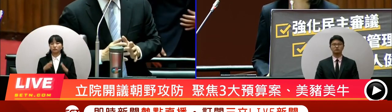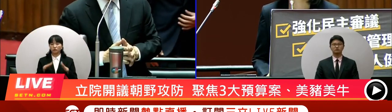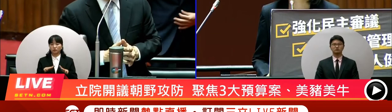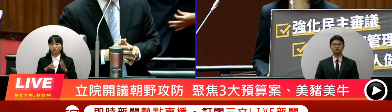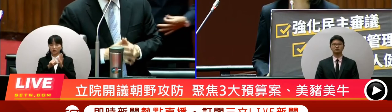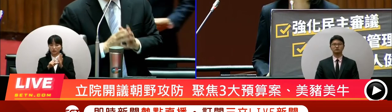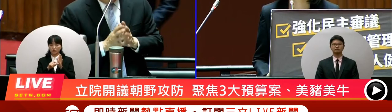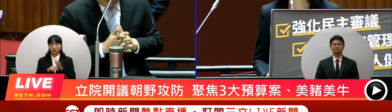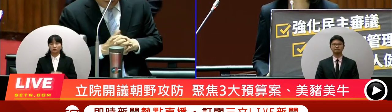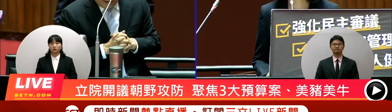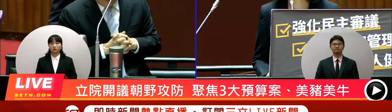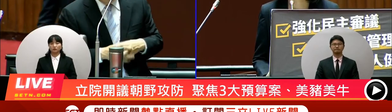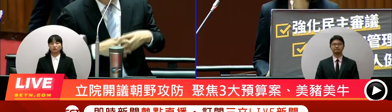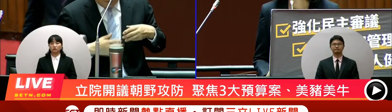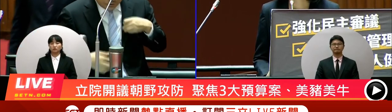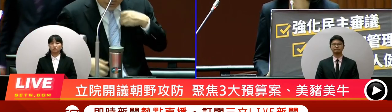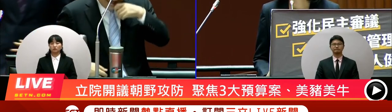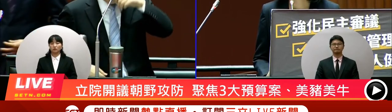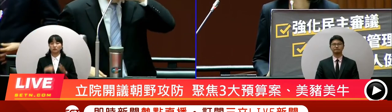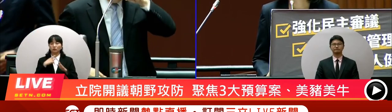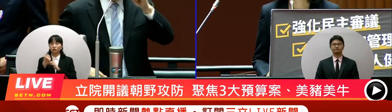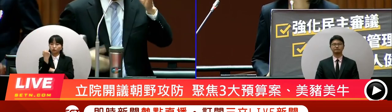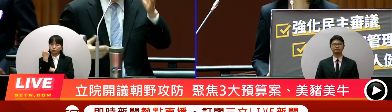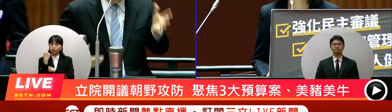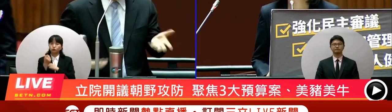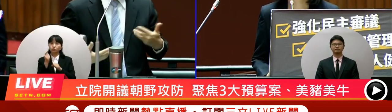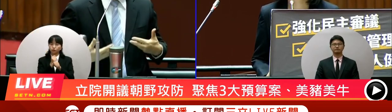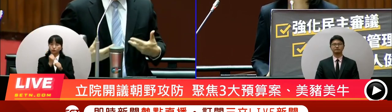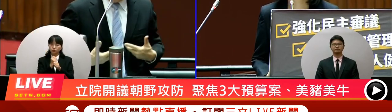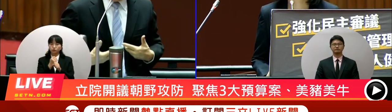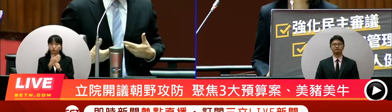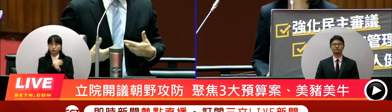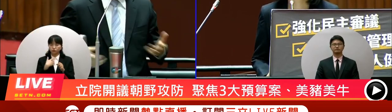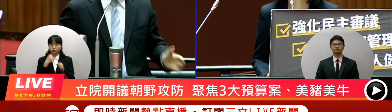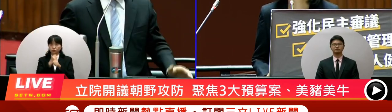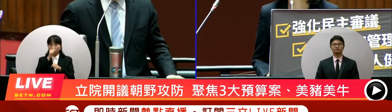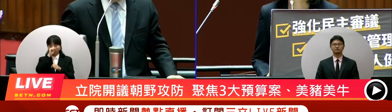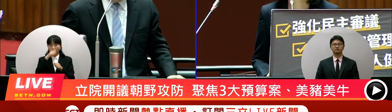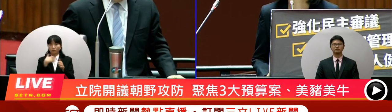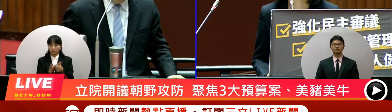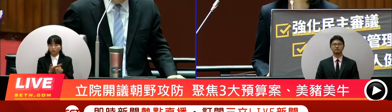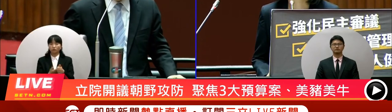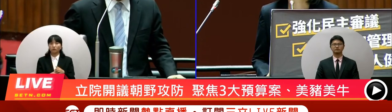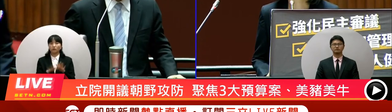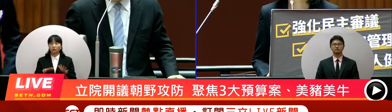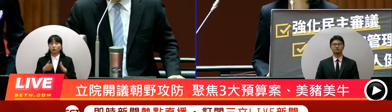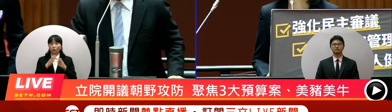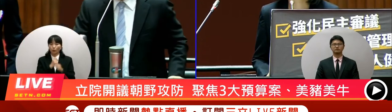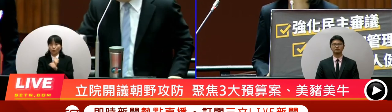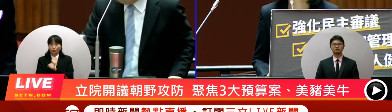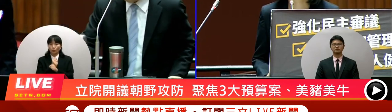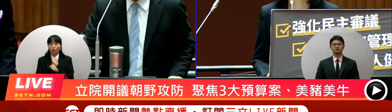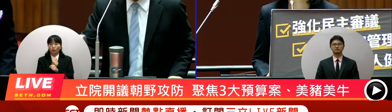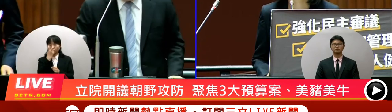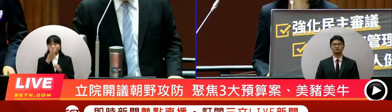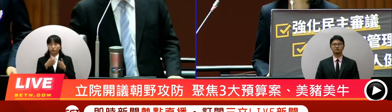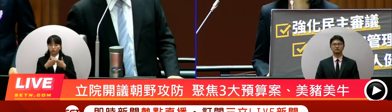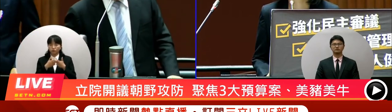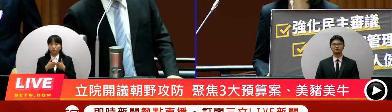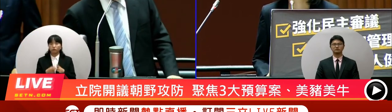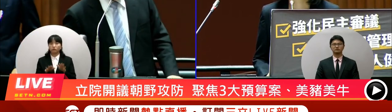间上，一方面我们都尽量赶，能够把它做到好，那这个要很谨慎的，所以我们就